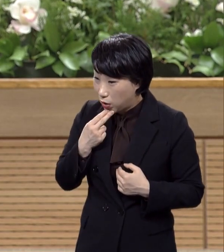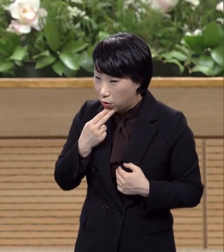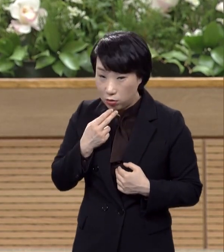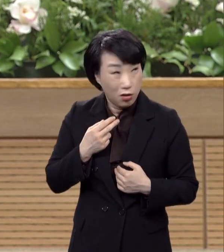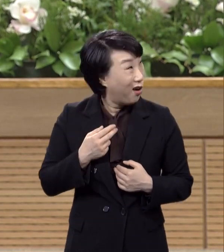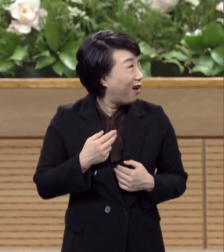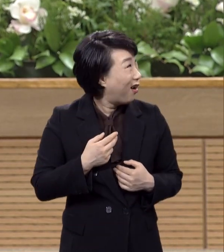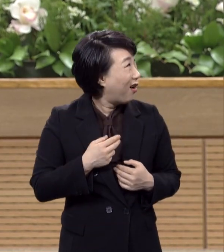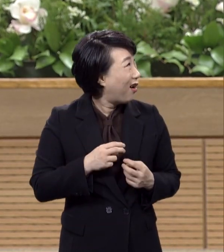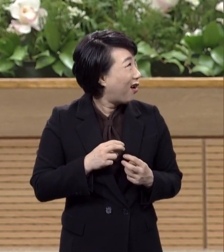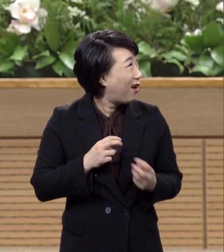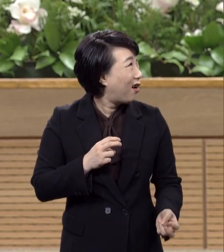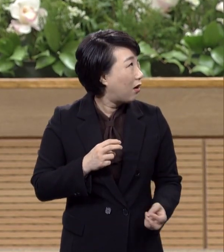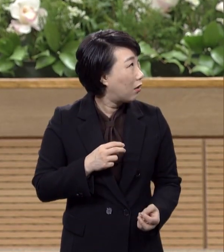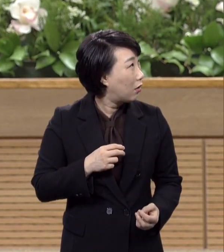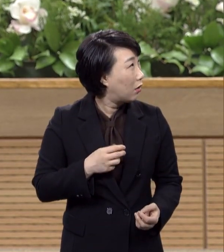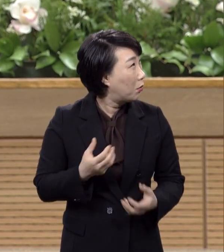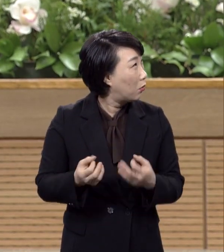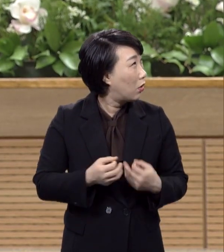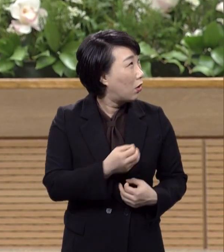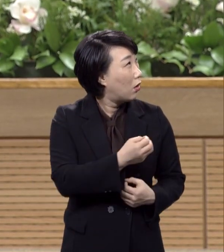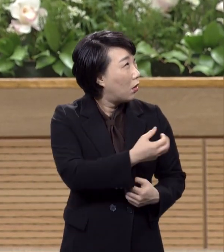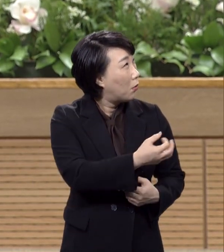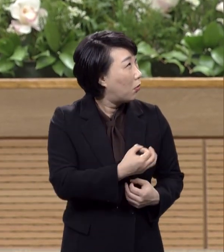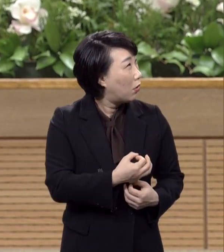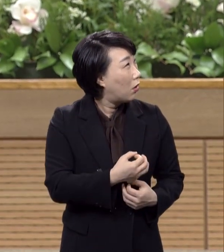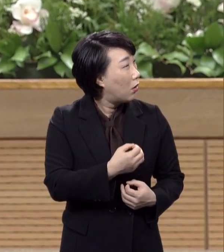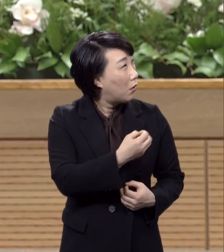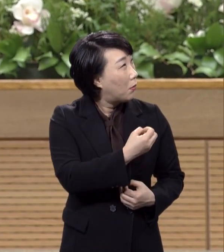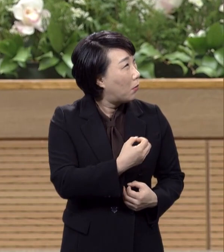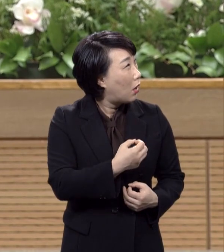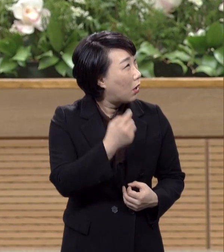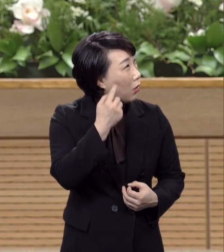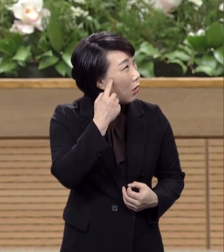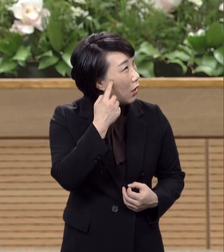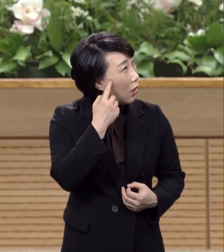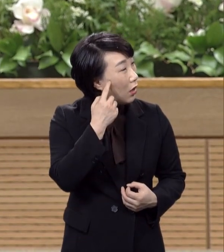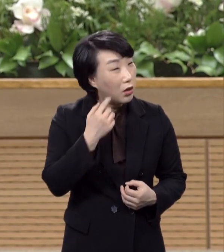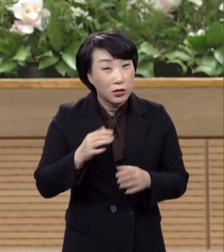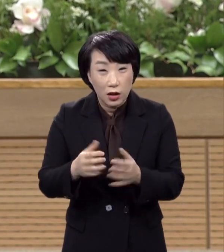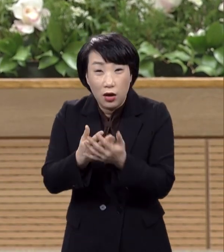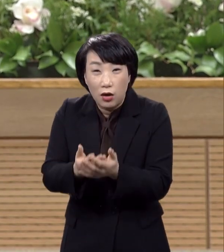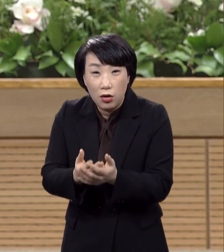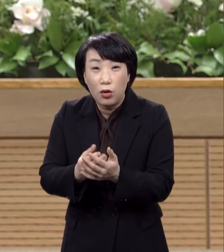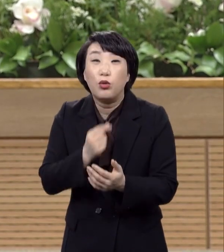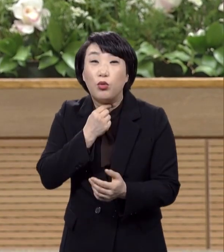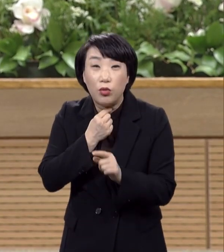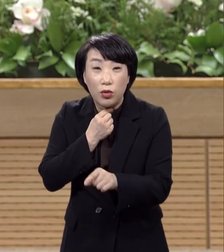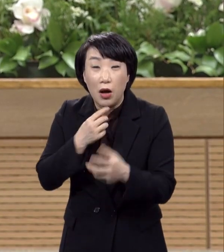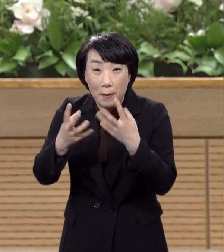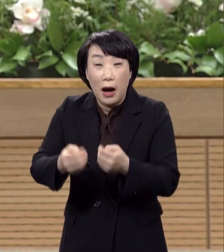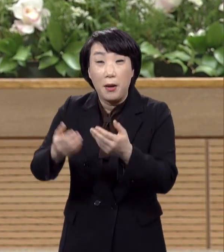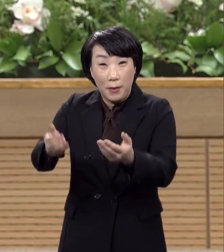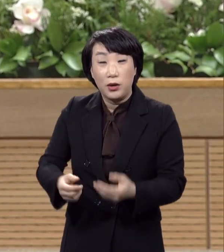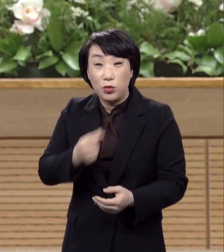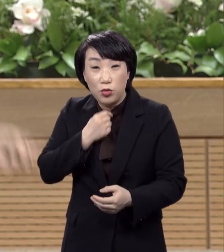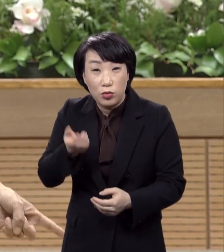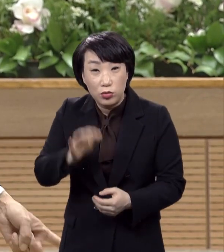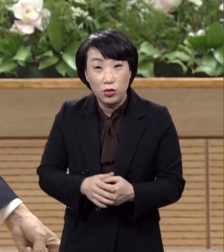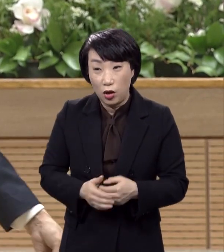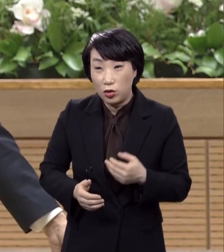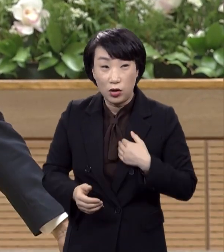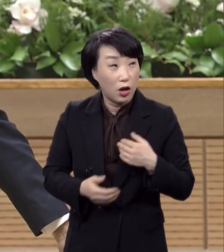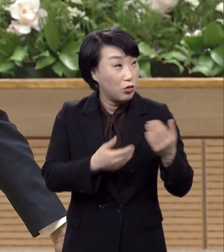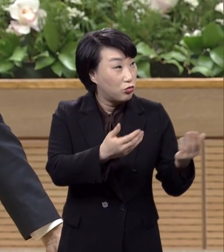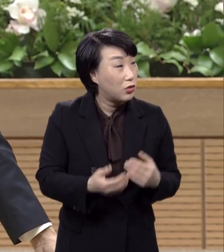없는데 뭐더러 쳐다보라겠냐 그 말이오. 얻어먹는 게 소원이고 많이 얻는 게 소원인데, 아니 내게 줄